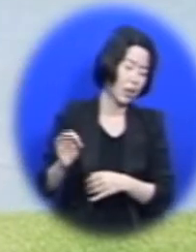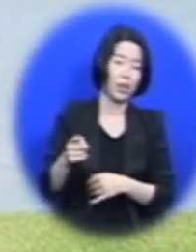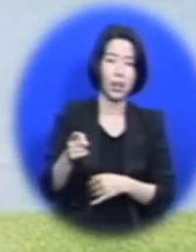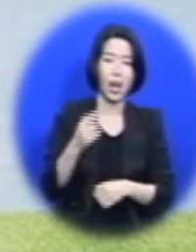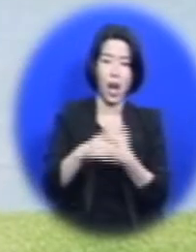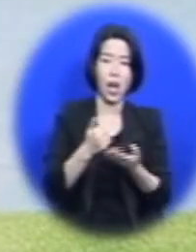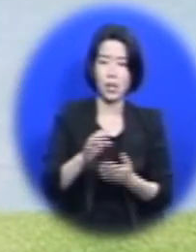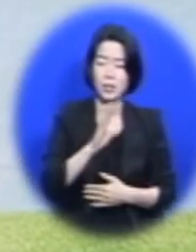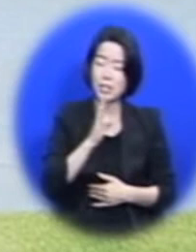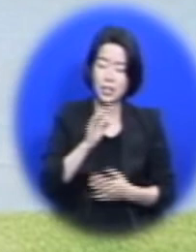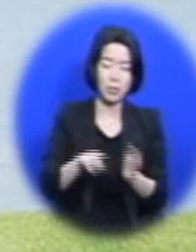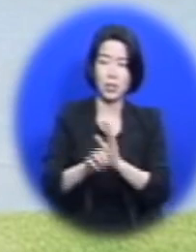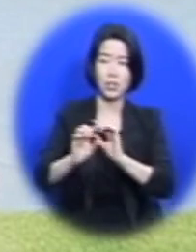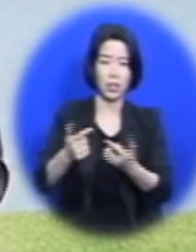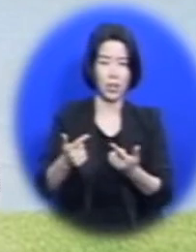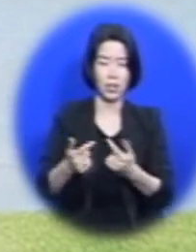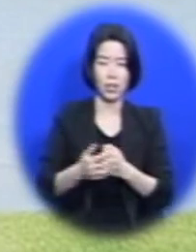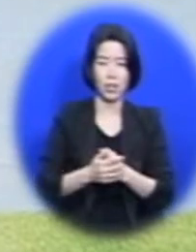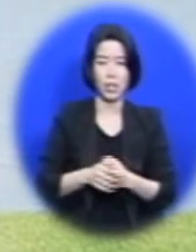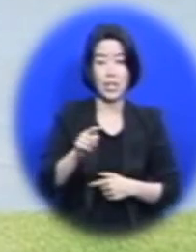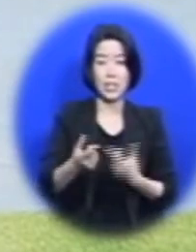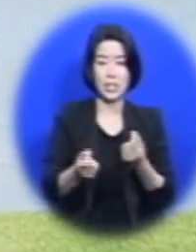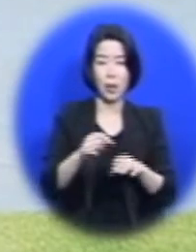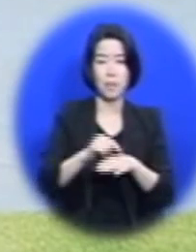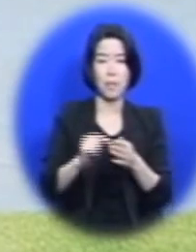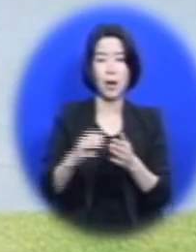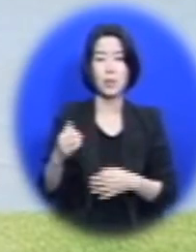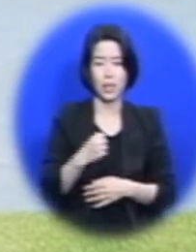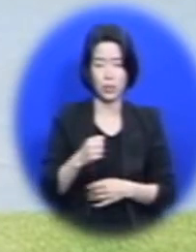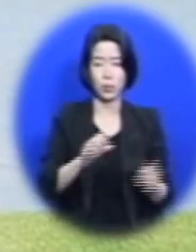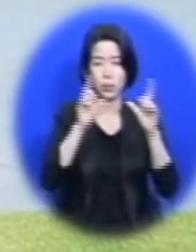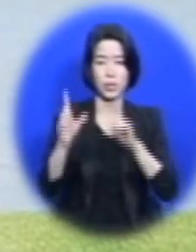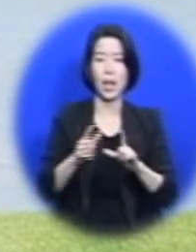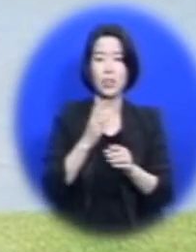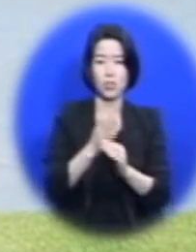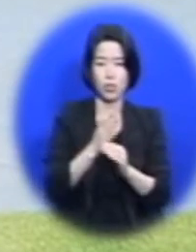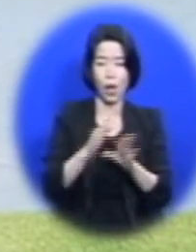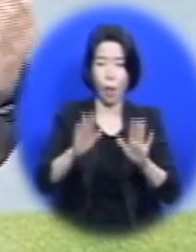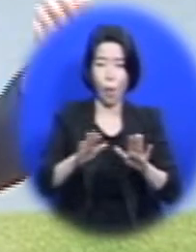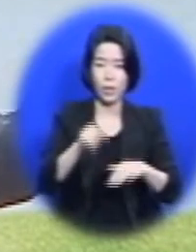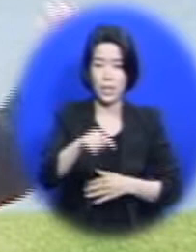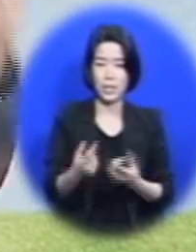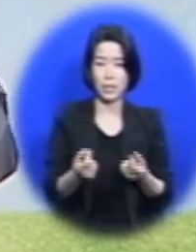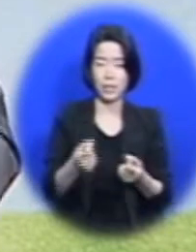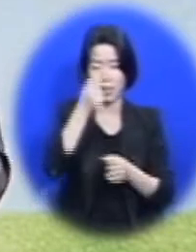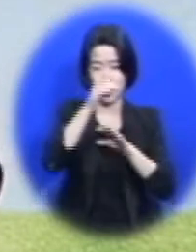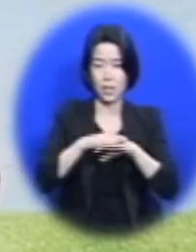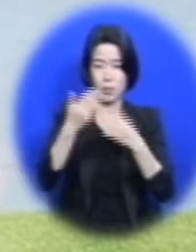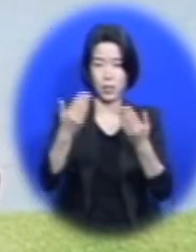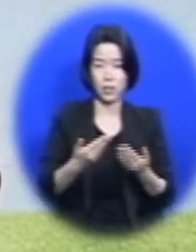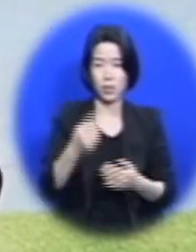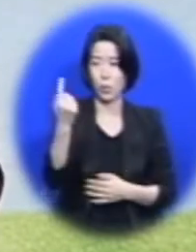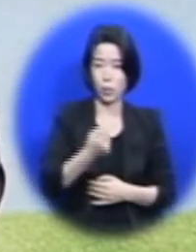진짜 믿는 사람이 아니었구나. 이런 마음을 가지고 지내다가 오늘 이렇게 예배를 드리러 오신